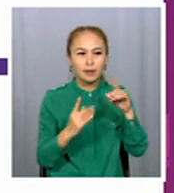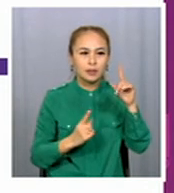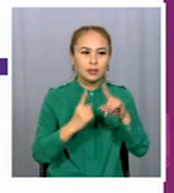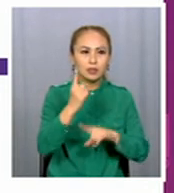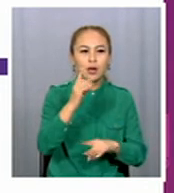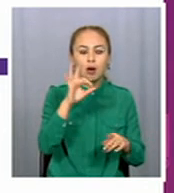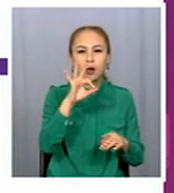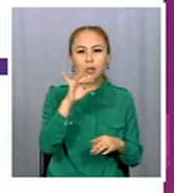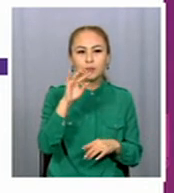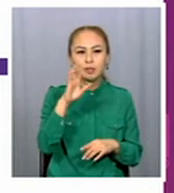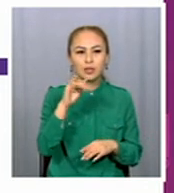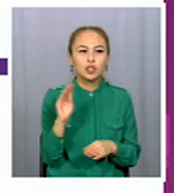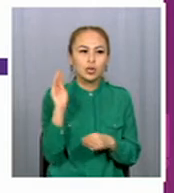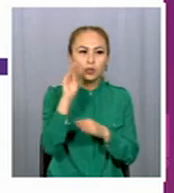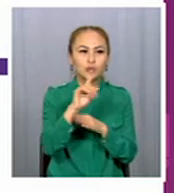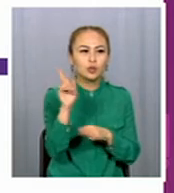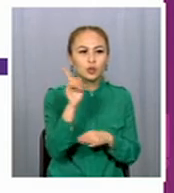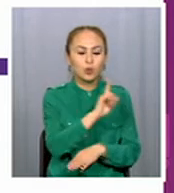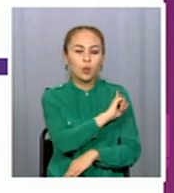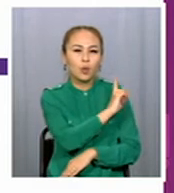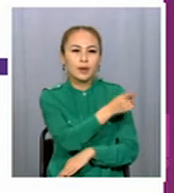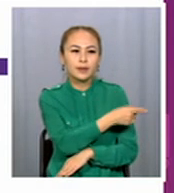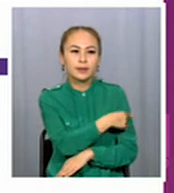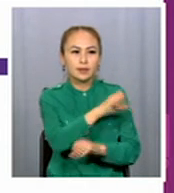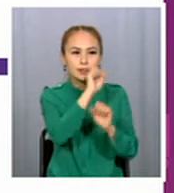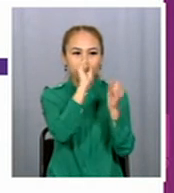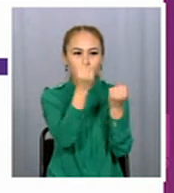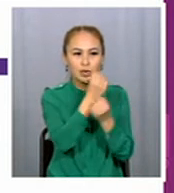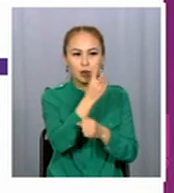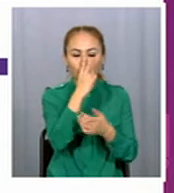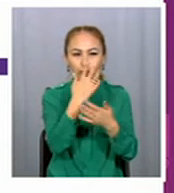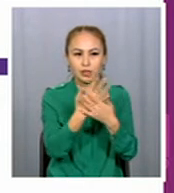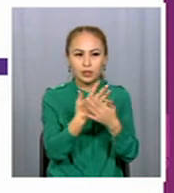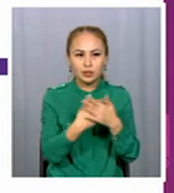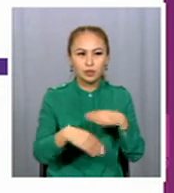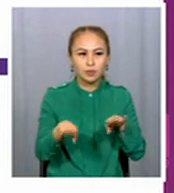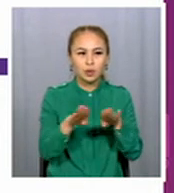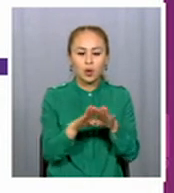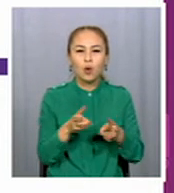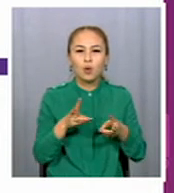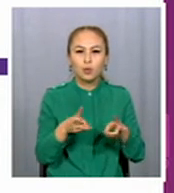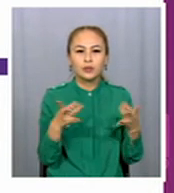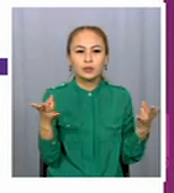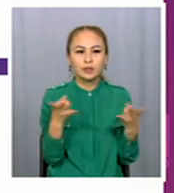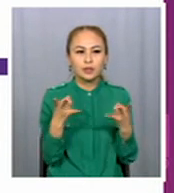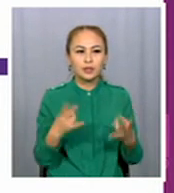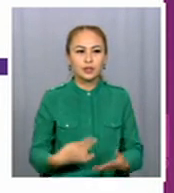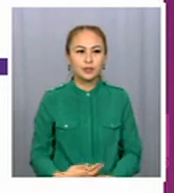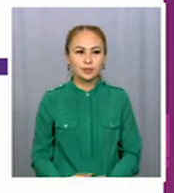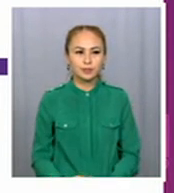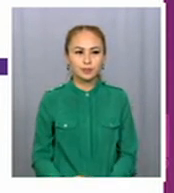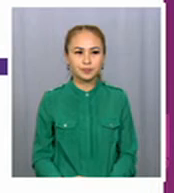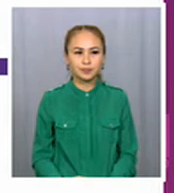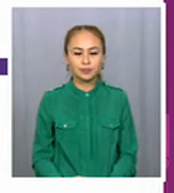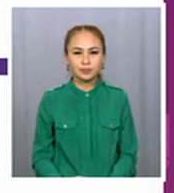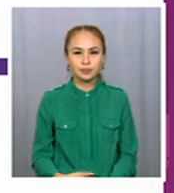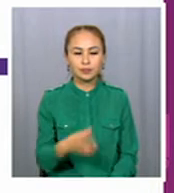кемесін орбитаға шығару үшін қуатты зымыран қозғалтқышы мен отын